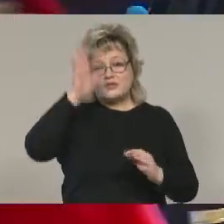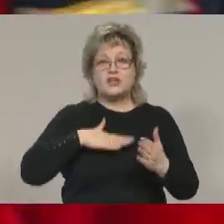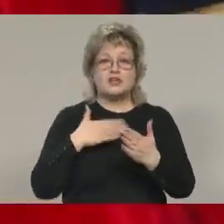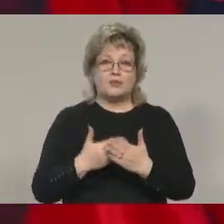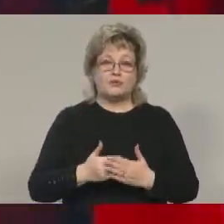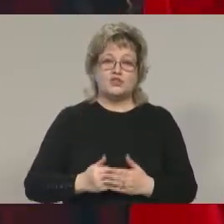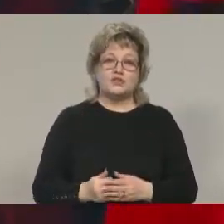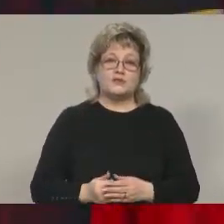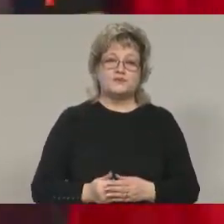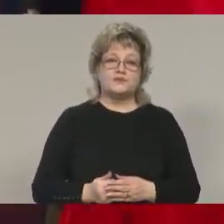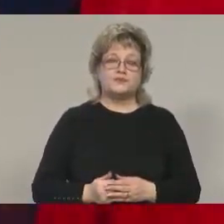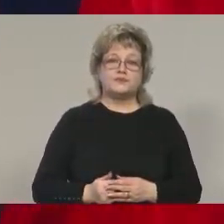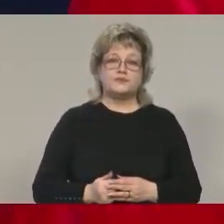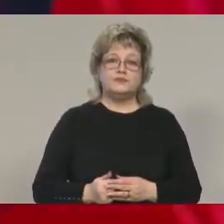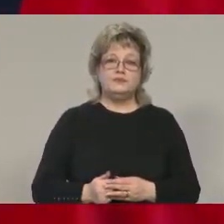добровольчестве.